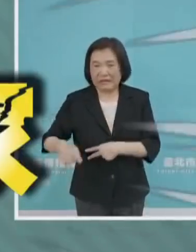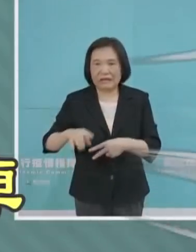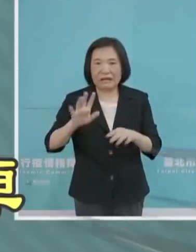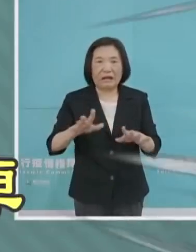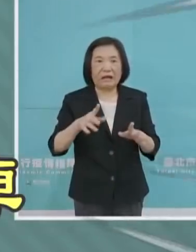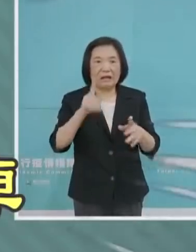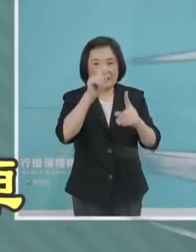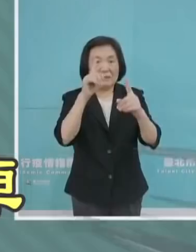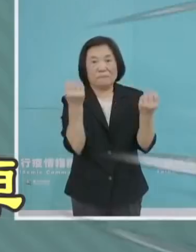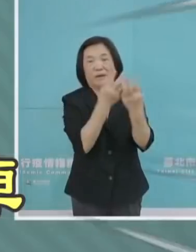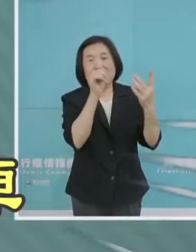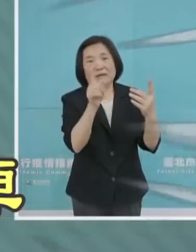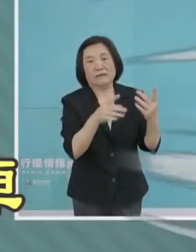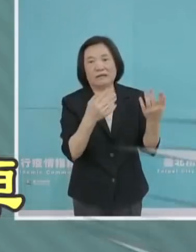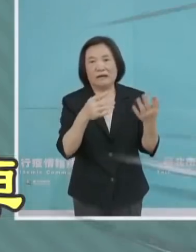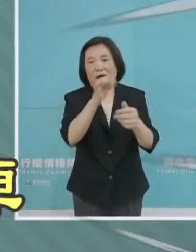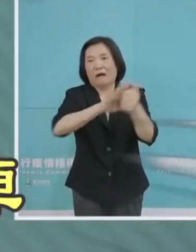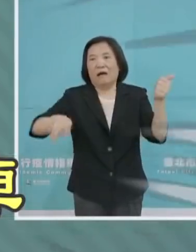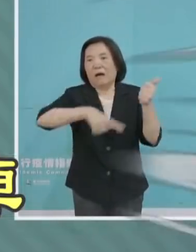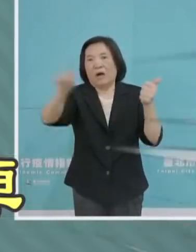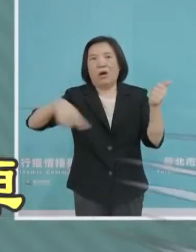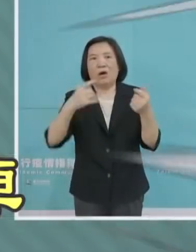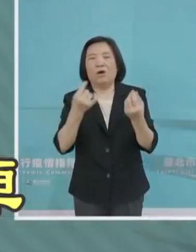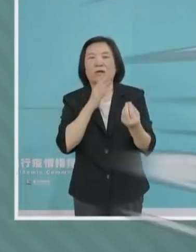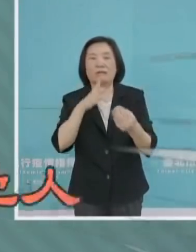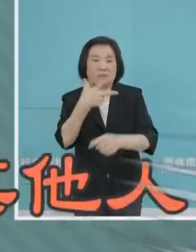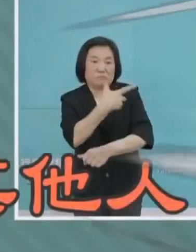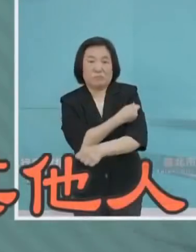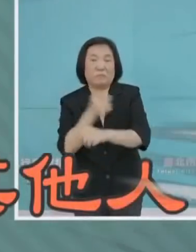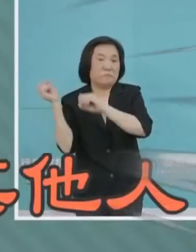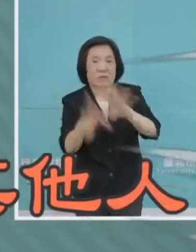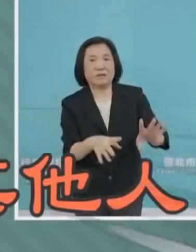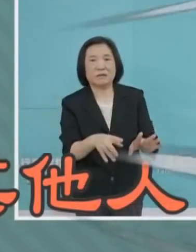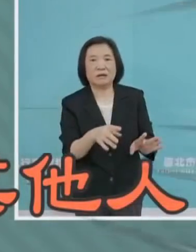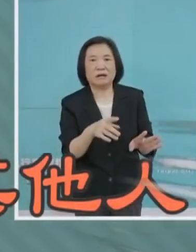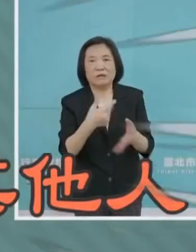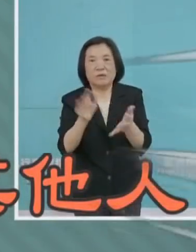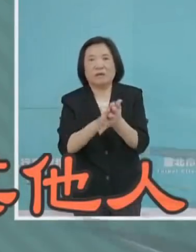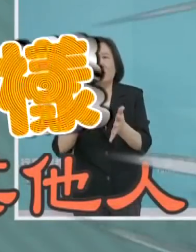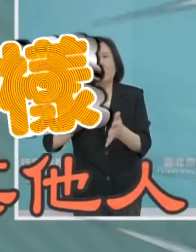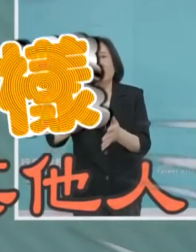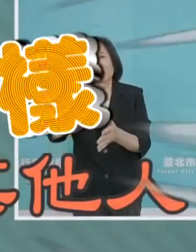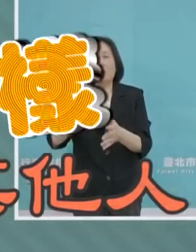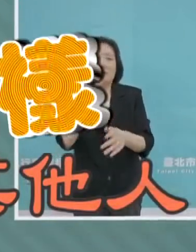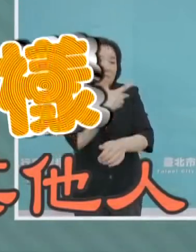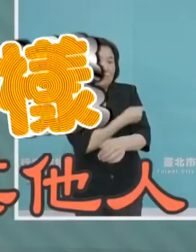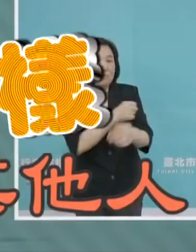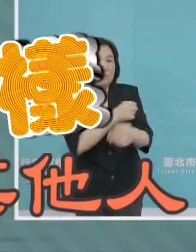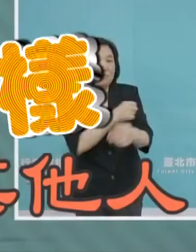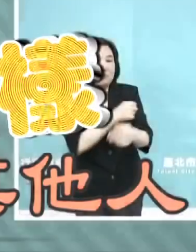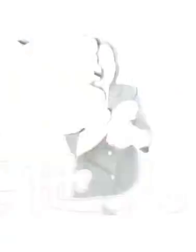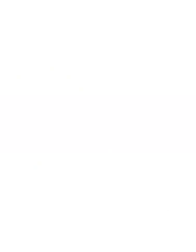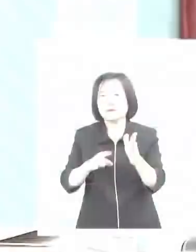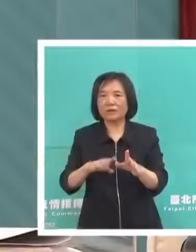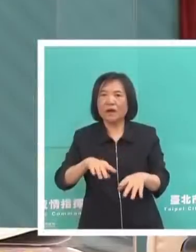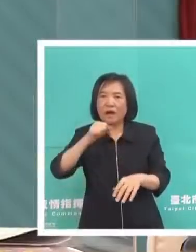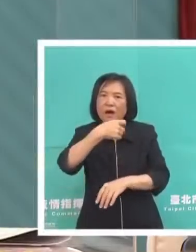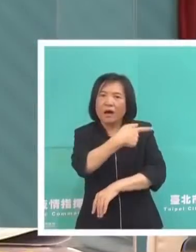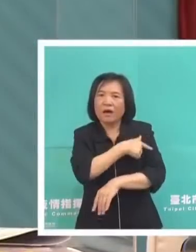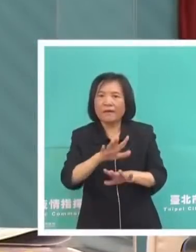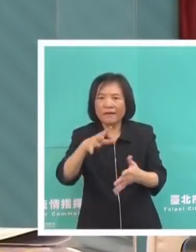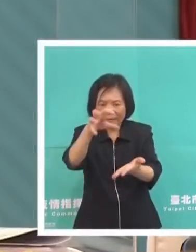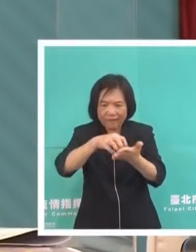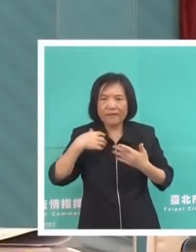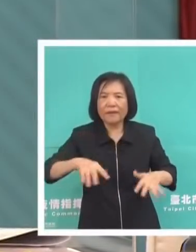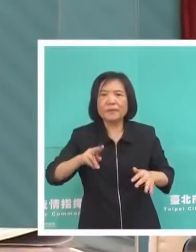家哦，好像那个宁可把疫苗丢掉，不可以再去打其他人。不需要这样的。 国产疫苗还没有拿